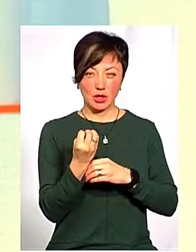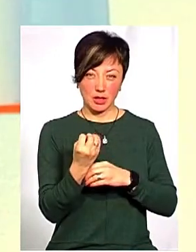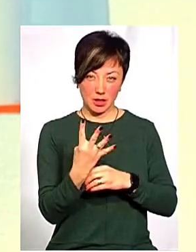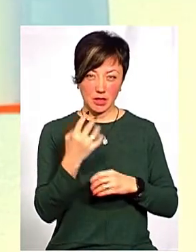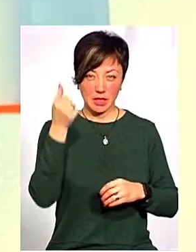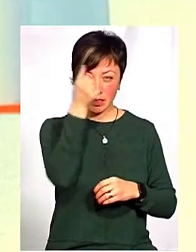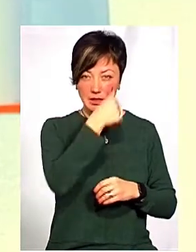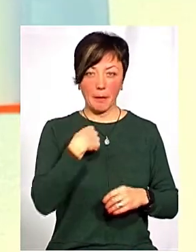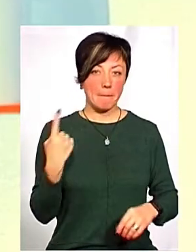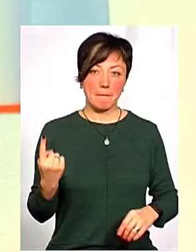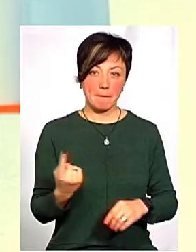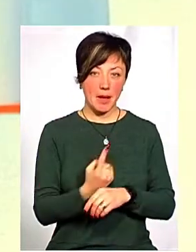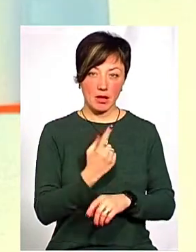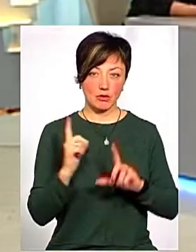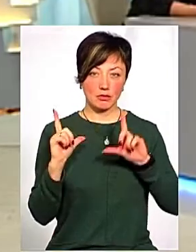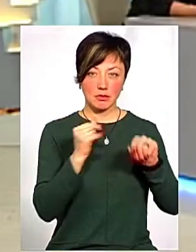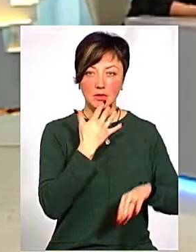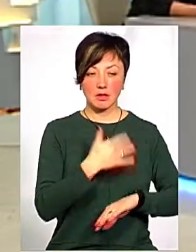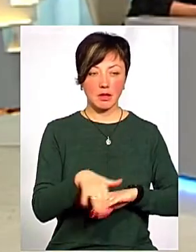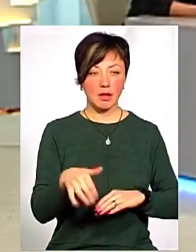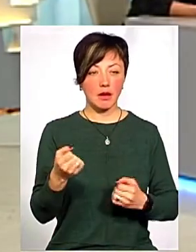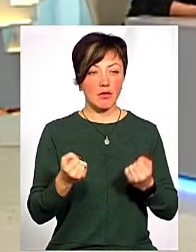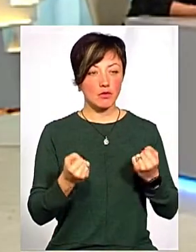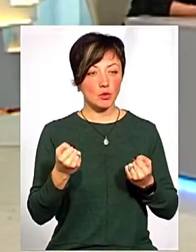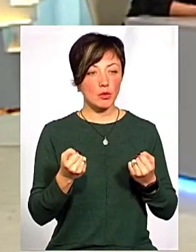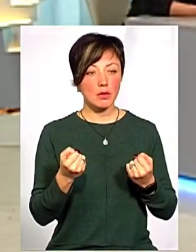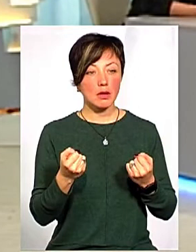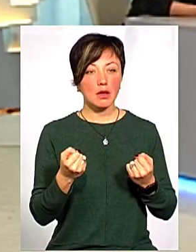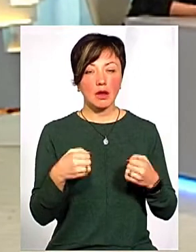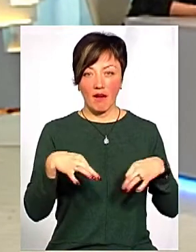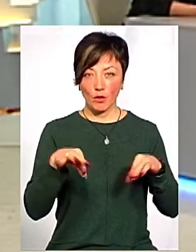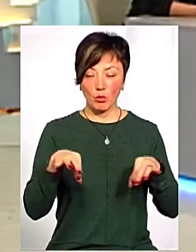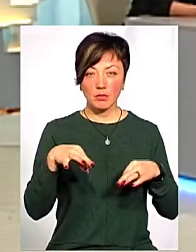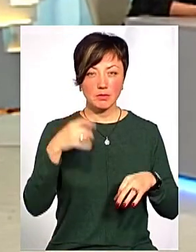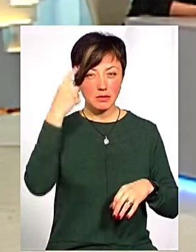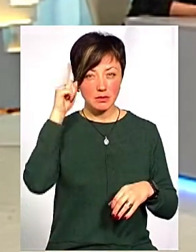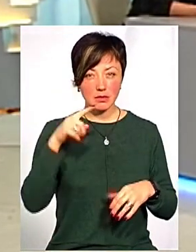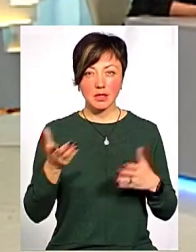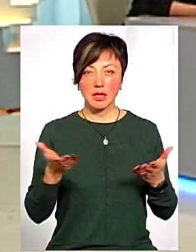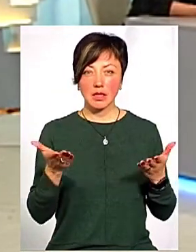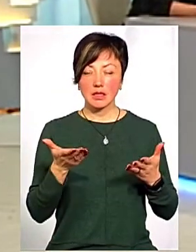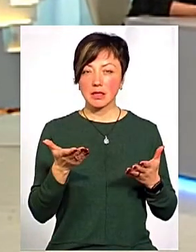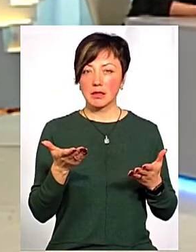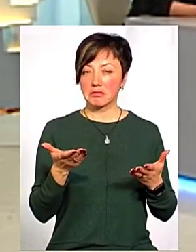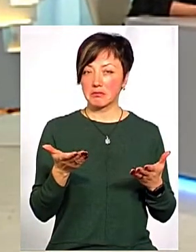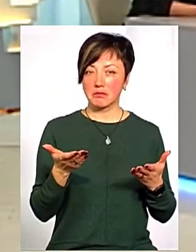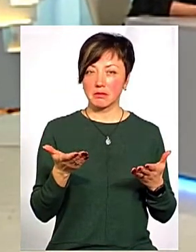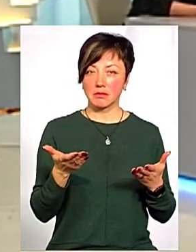2014, коли я перші рази виїжджав за кордон на автомобілі, знаєте, якийсь такий